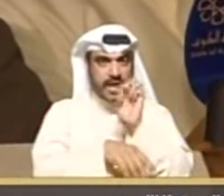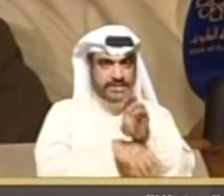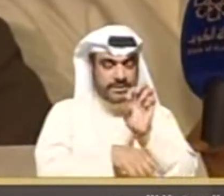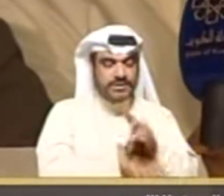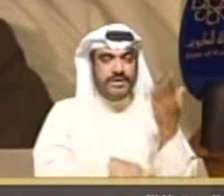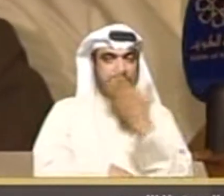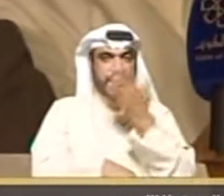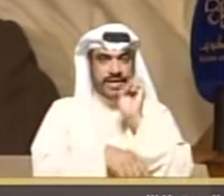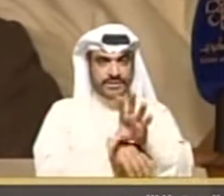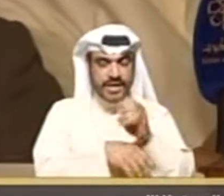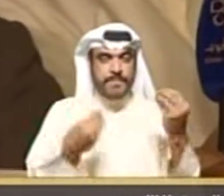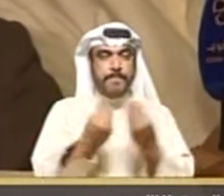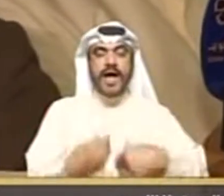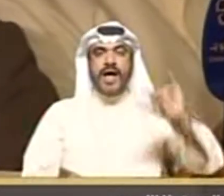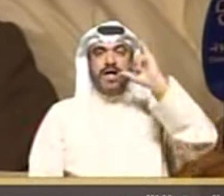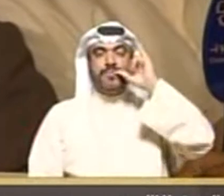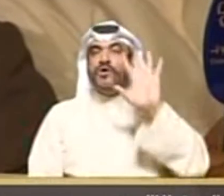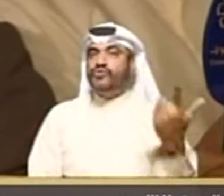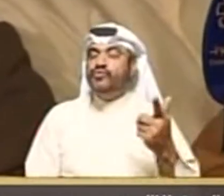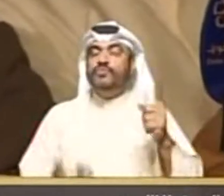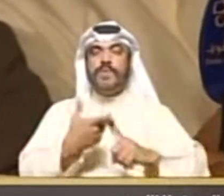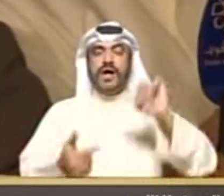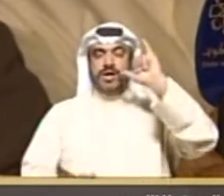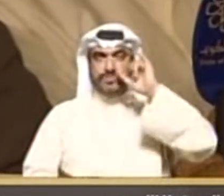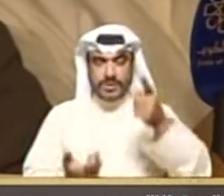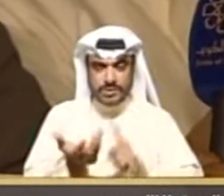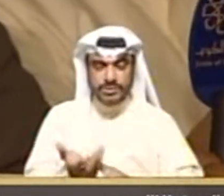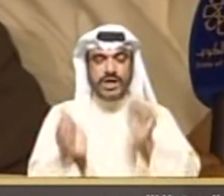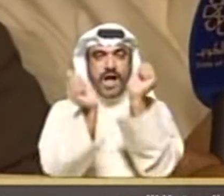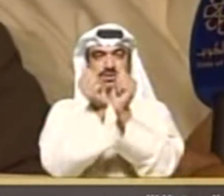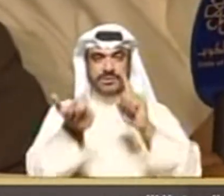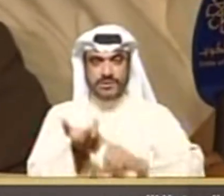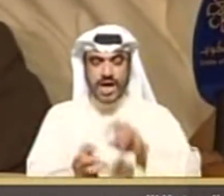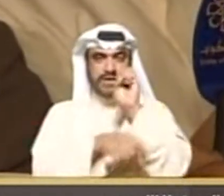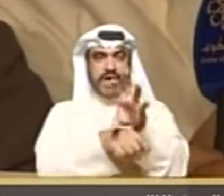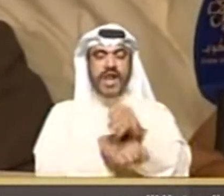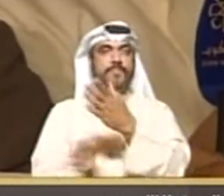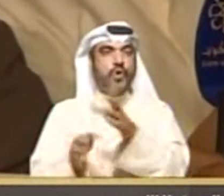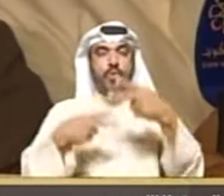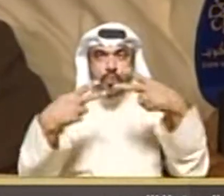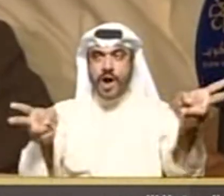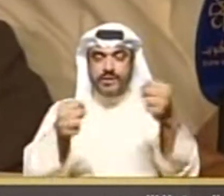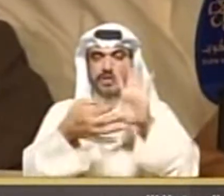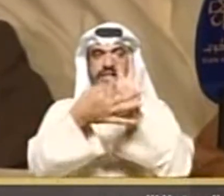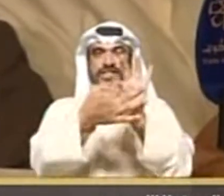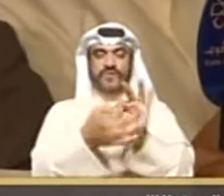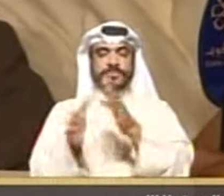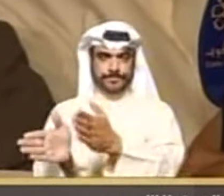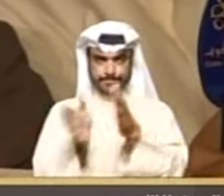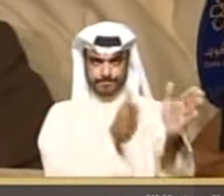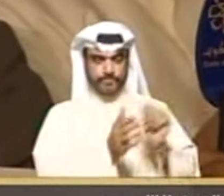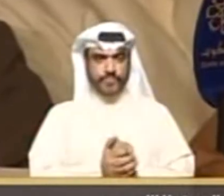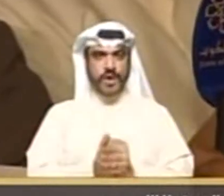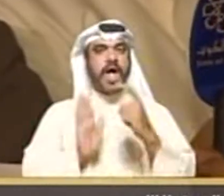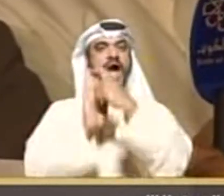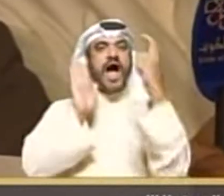الكويت وبريطانيا. تم النقاش في موضوع التعديلات الجنسية. ما عندي